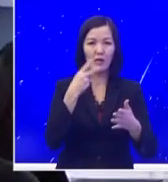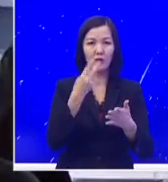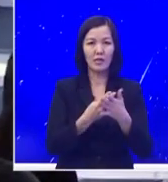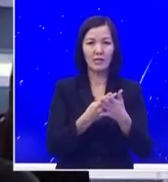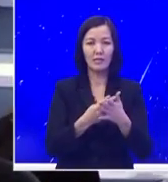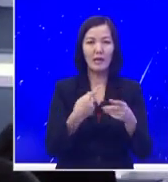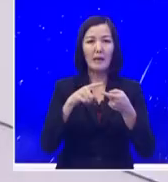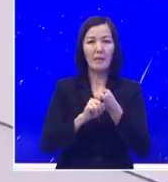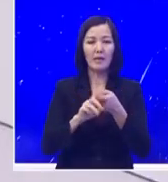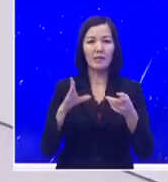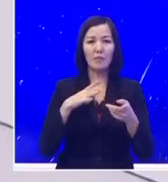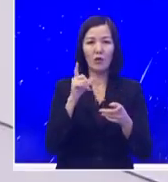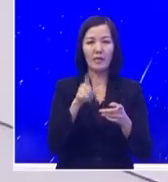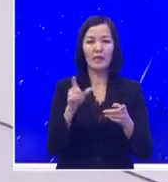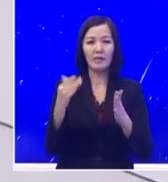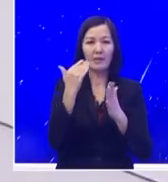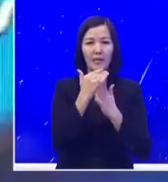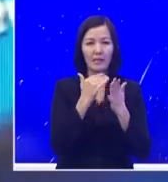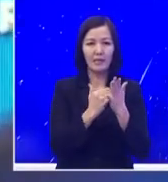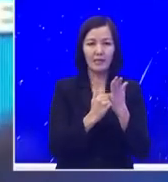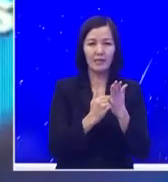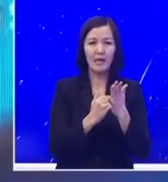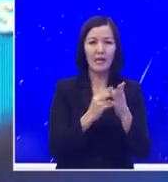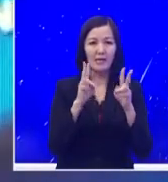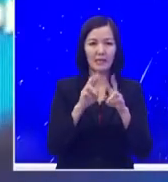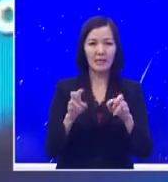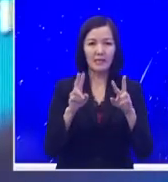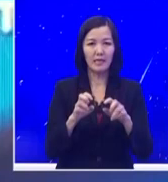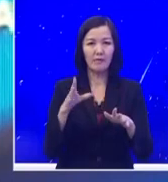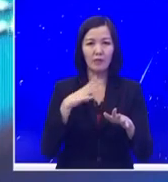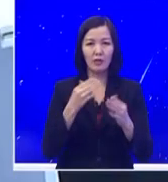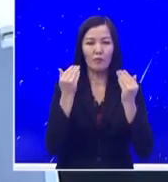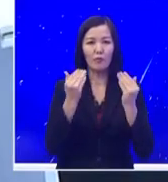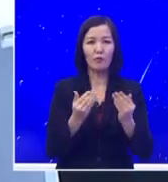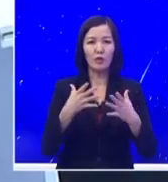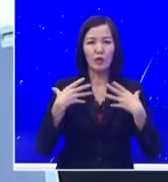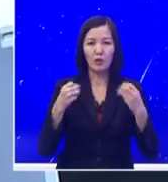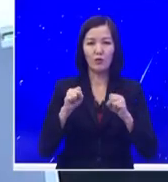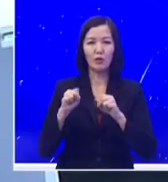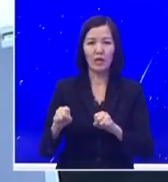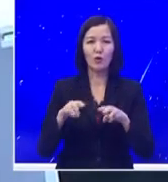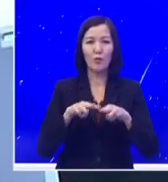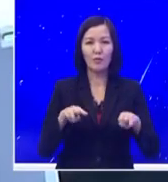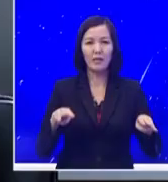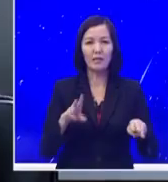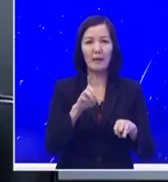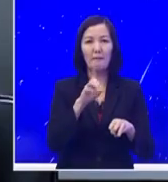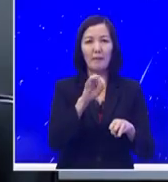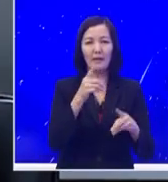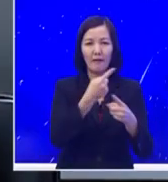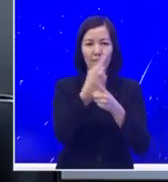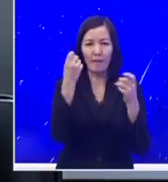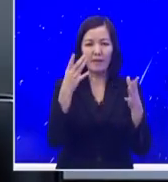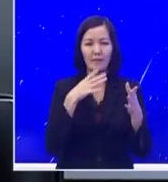олармен қарым-қатынаста болған азаматтарда тізімделіп, тиісті шаралар қабылдануда. Бұл туралы бүгін денсаулық сақтау министрі Елжан